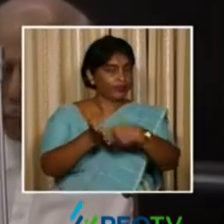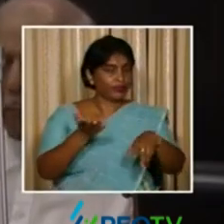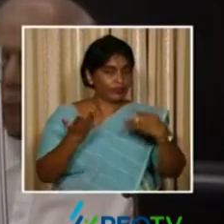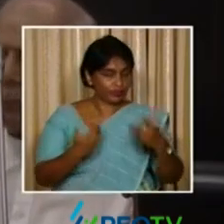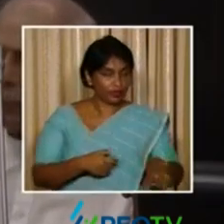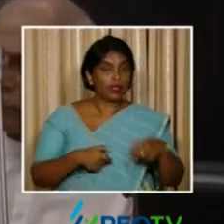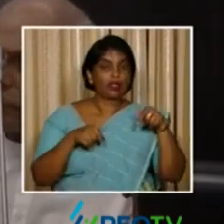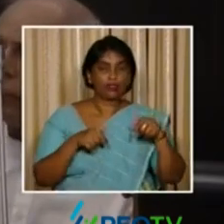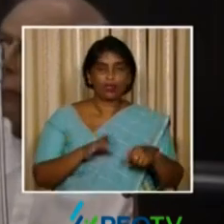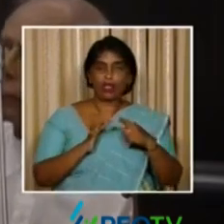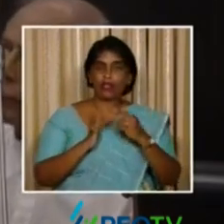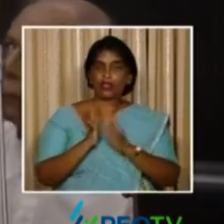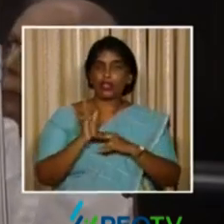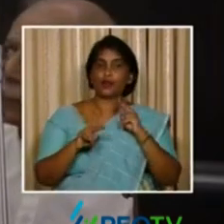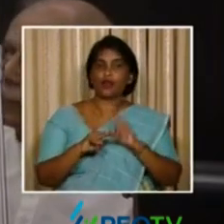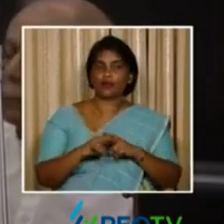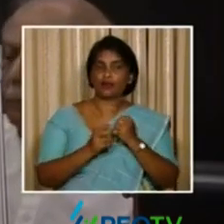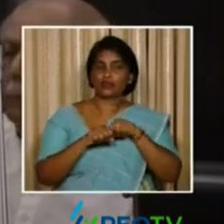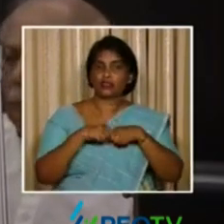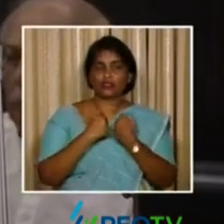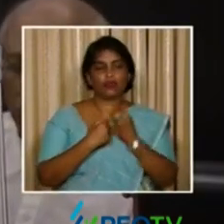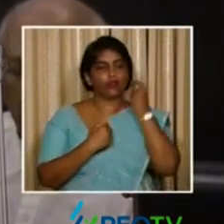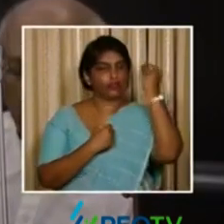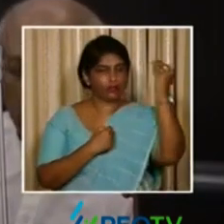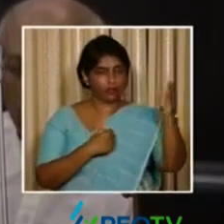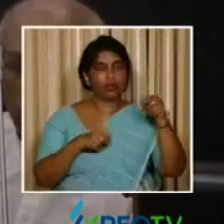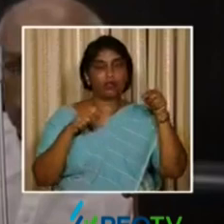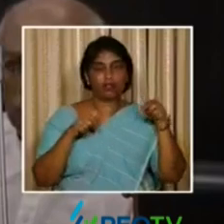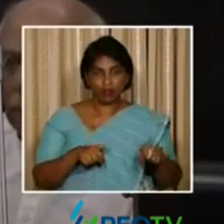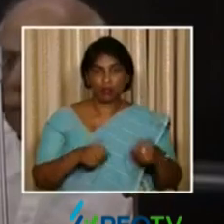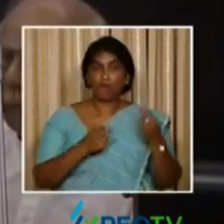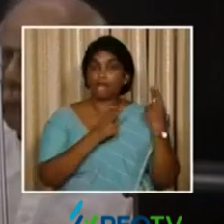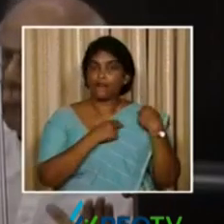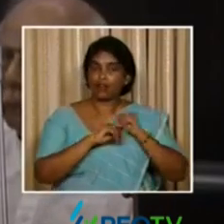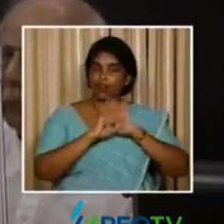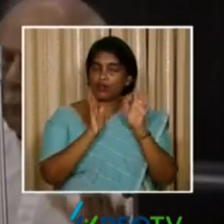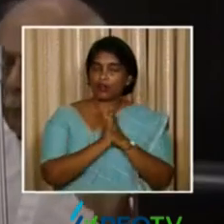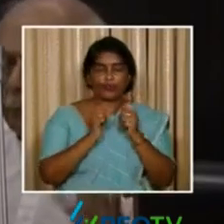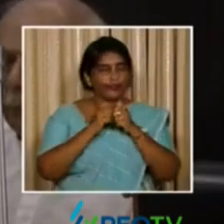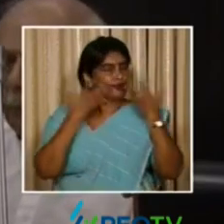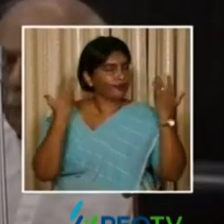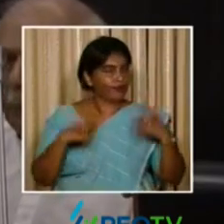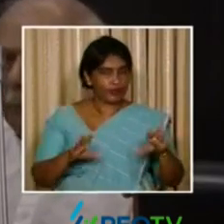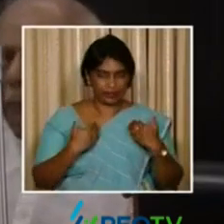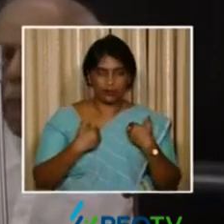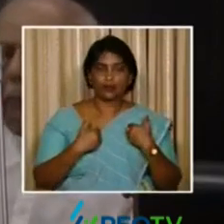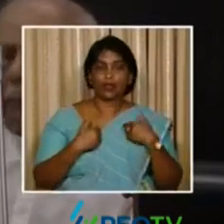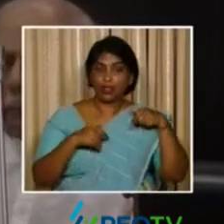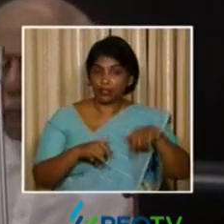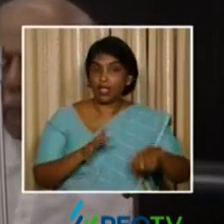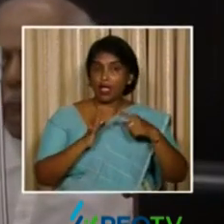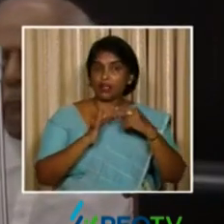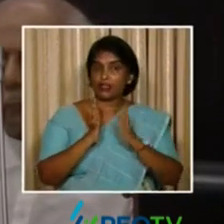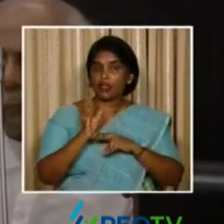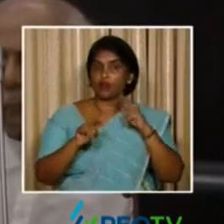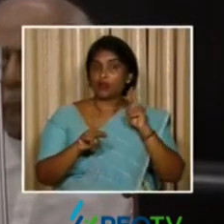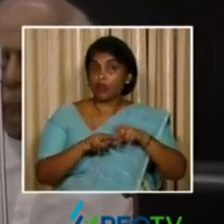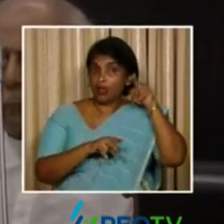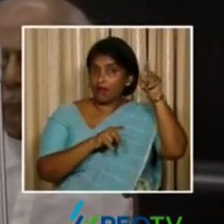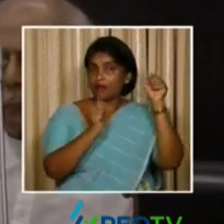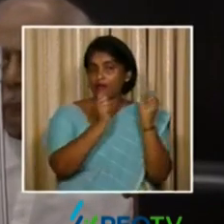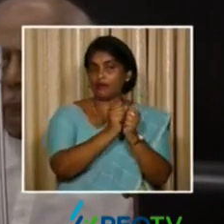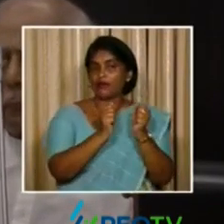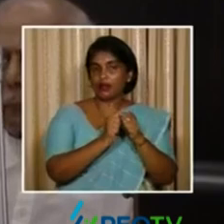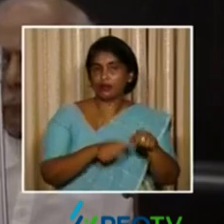வரி சுமை அதிகரித்துள்ளதாக தொழில் வல்லுநர்கள் தெரிவிக்கின்றனர். குறுகிய காலத்துக்கு இதனை தாங்கிக் கொள்ள வேண்டியிருக்கும். இந்த நிலையை